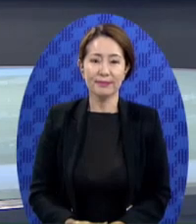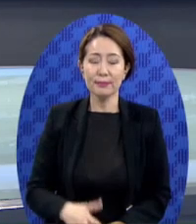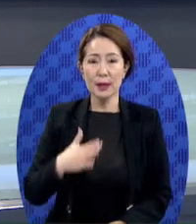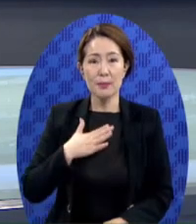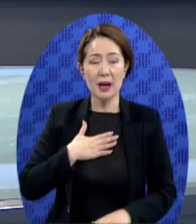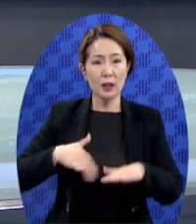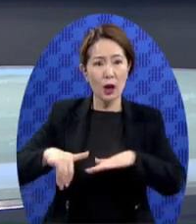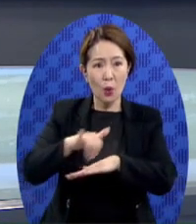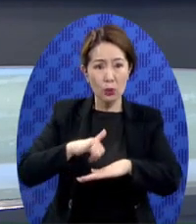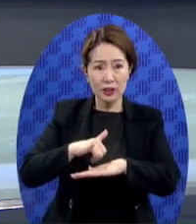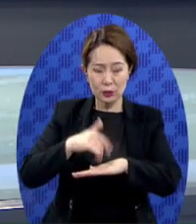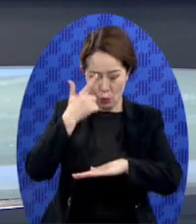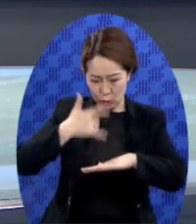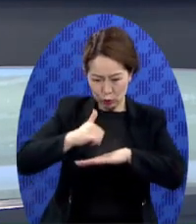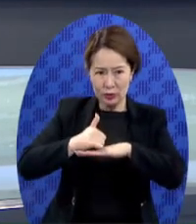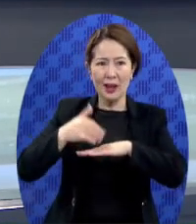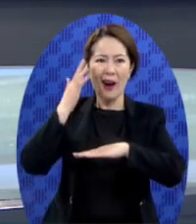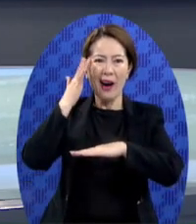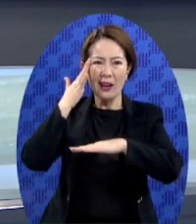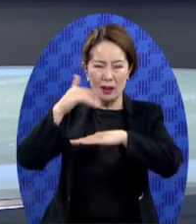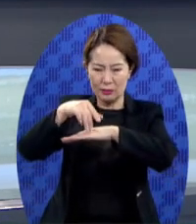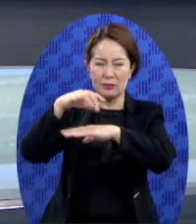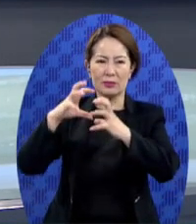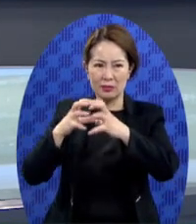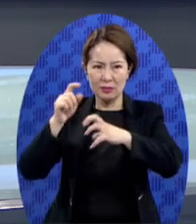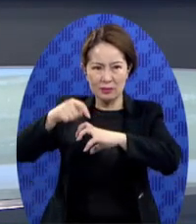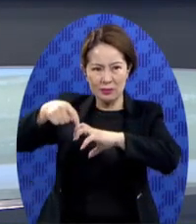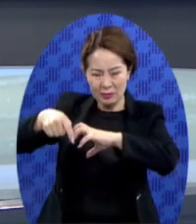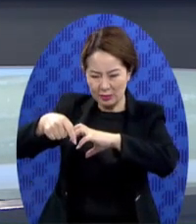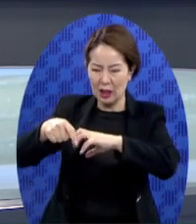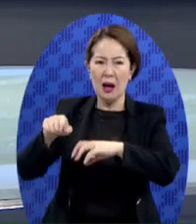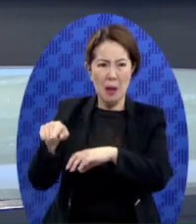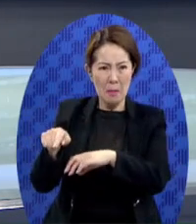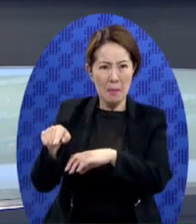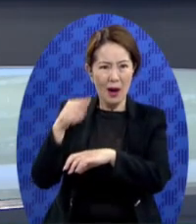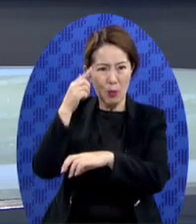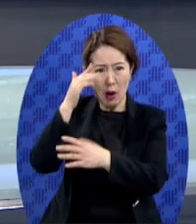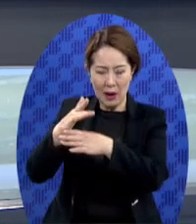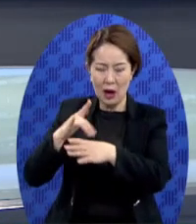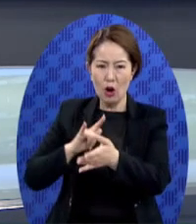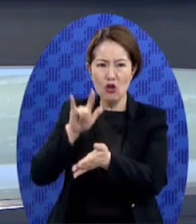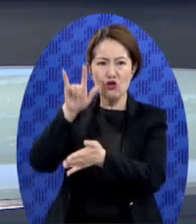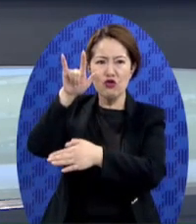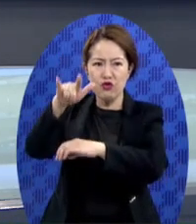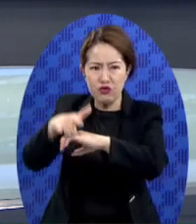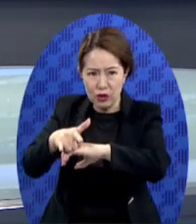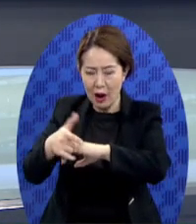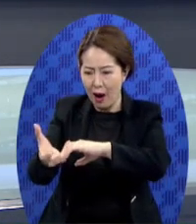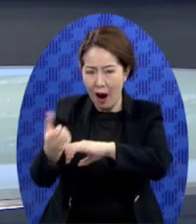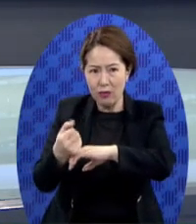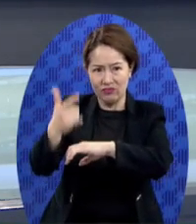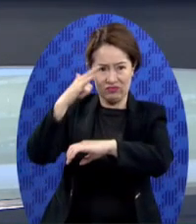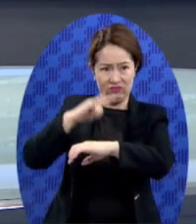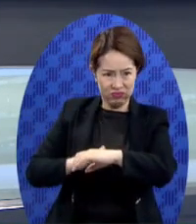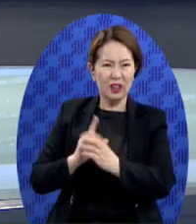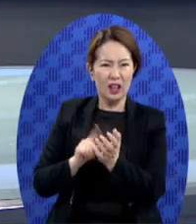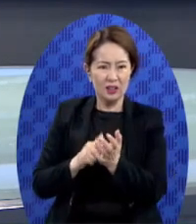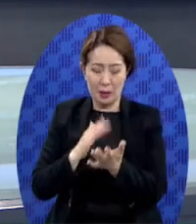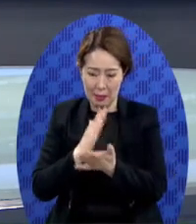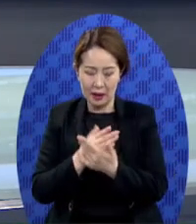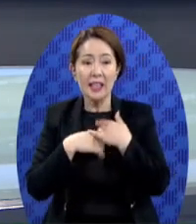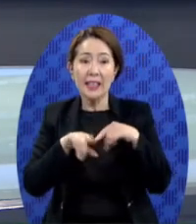Манай улс иргэдийн хилийн чандаас авч ирэхээр тусгай үүргийн онгоцон гадагшны боломжийг хэрээр нисгэж байгаа. За үүнтэй адил манай улсаас иргэдийн татан авахар Австрал, бүгд